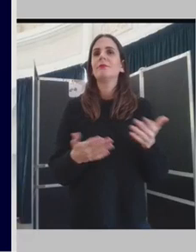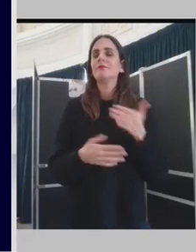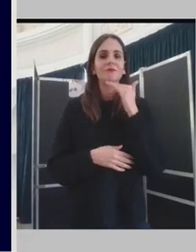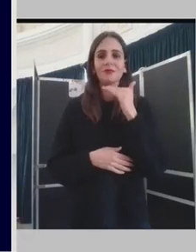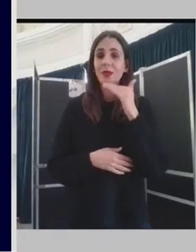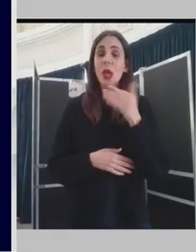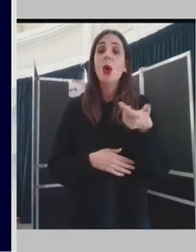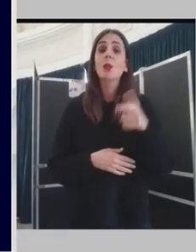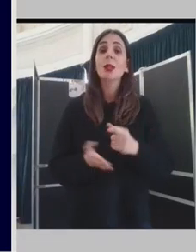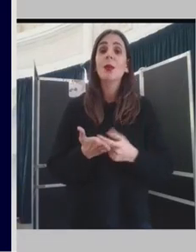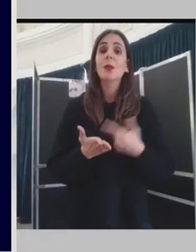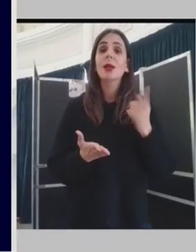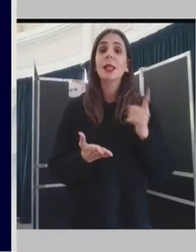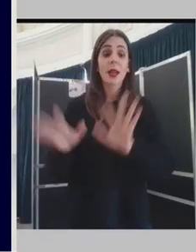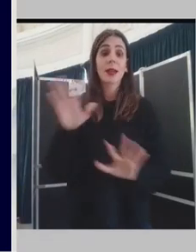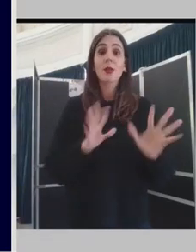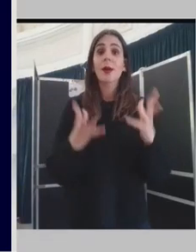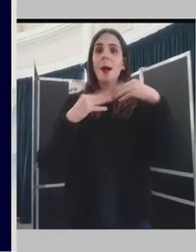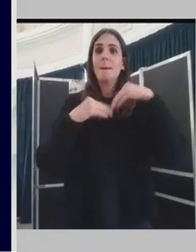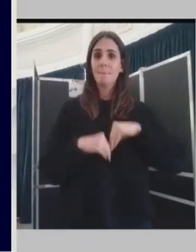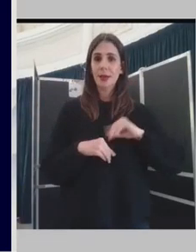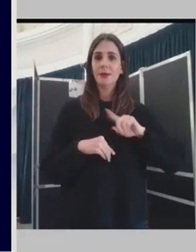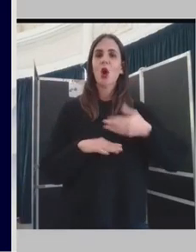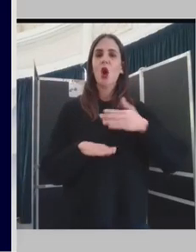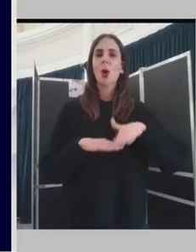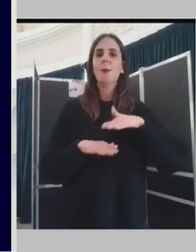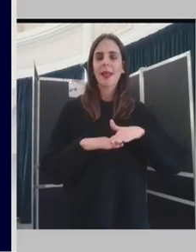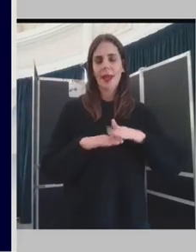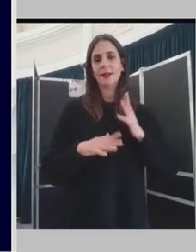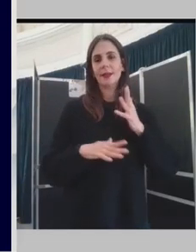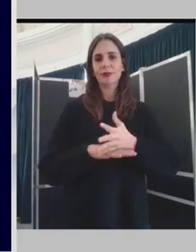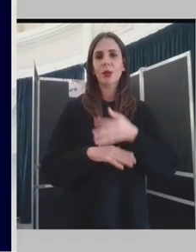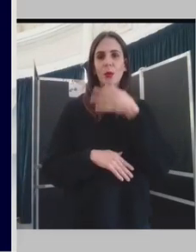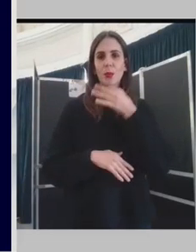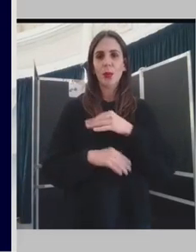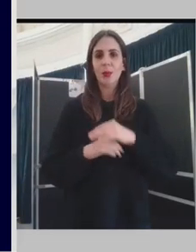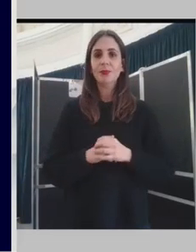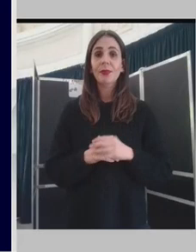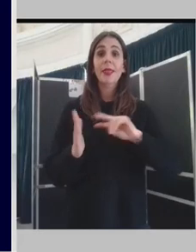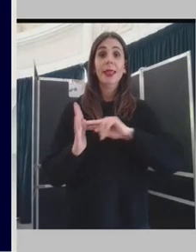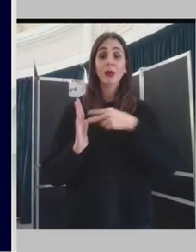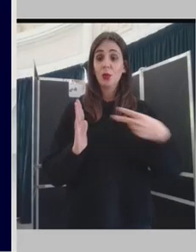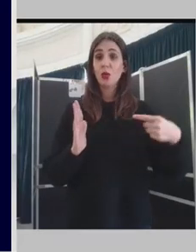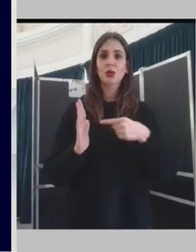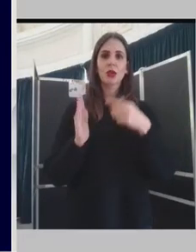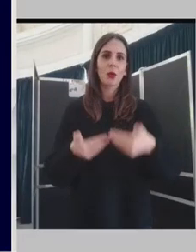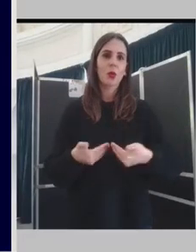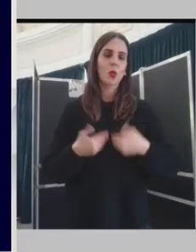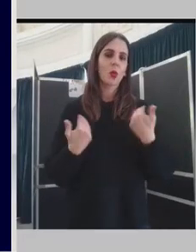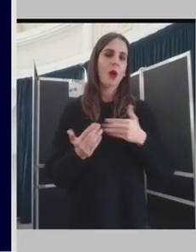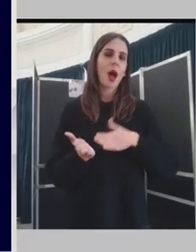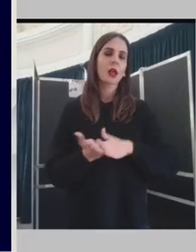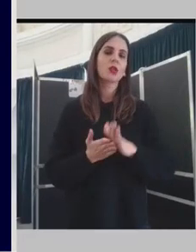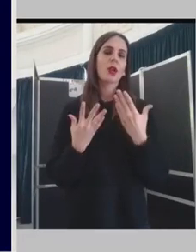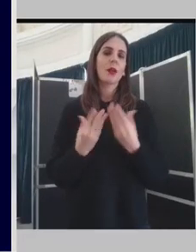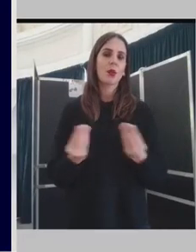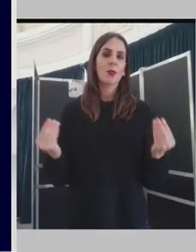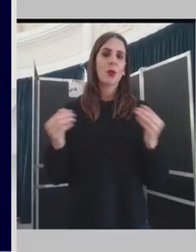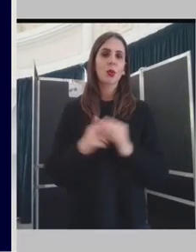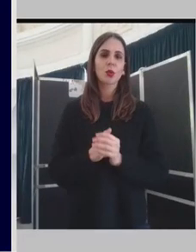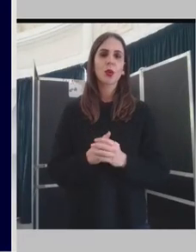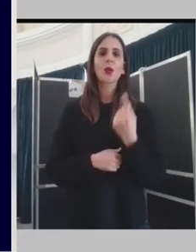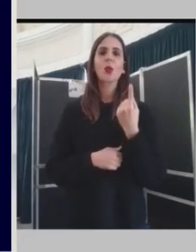importante essere informati. Non solo, ma anche perché la stessa tecnologia che facilita. Una cosa che effettivamente ci ha spinto